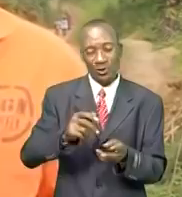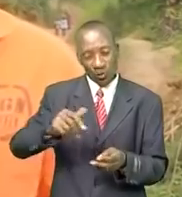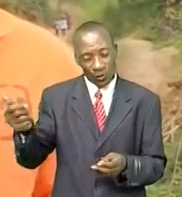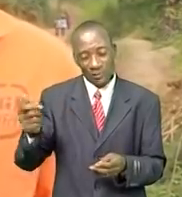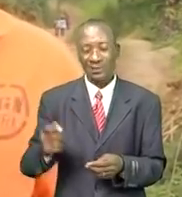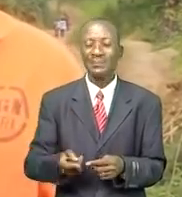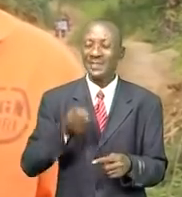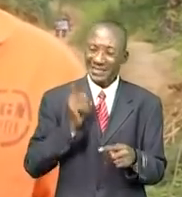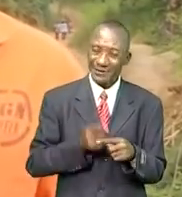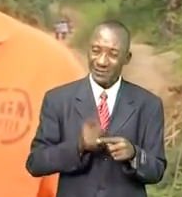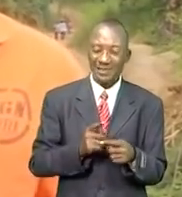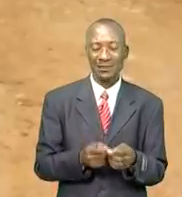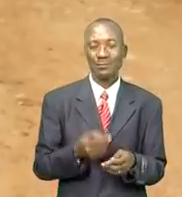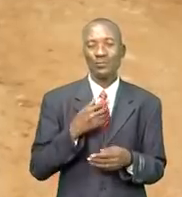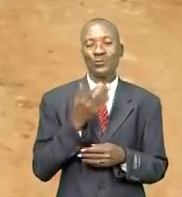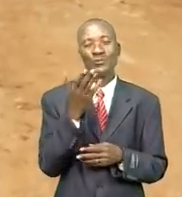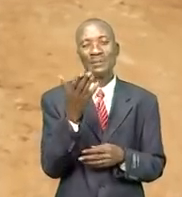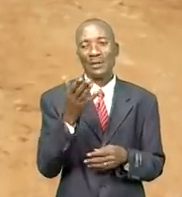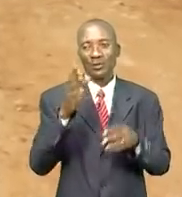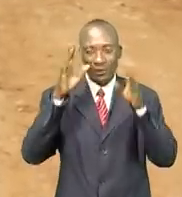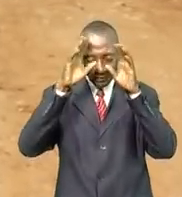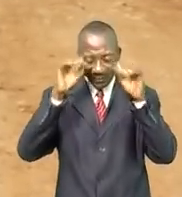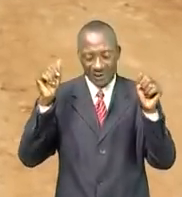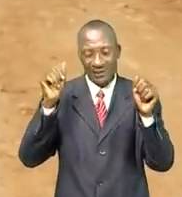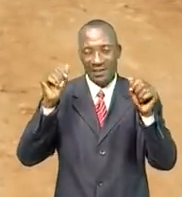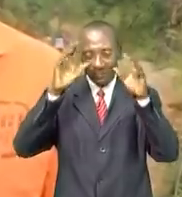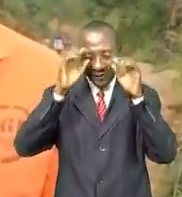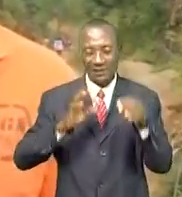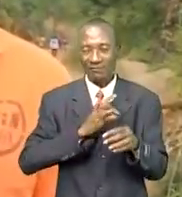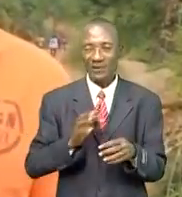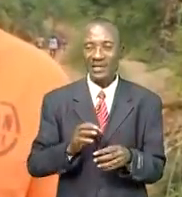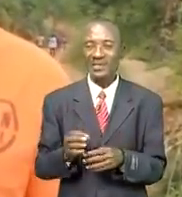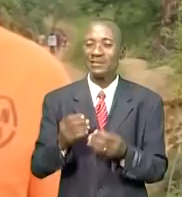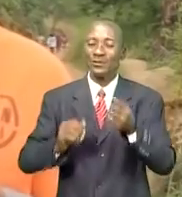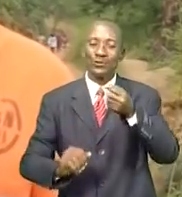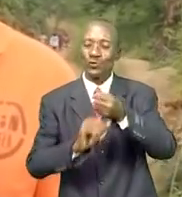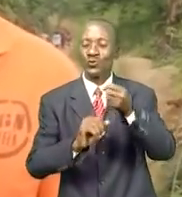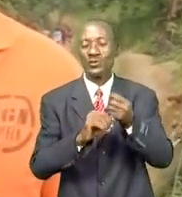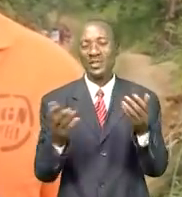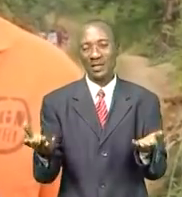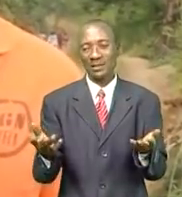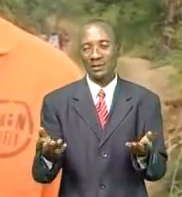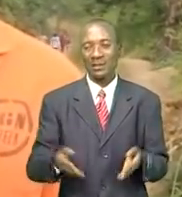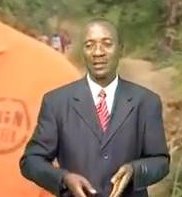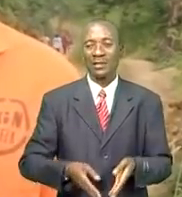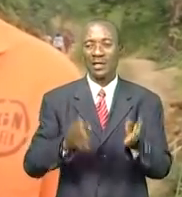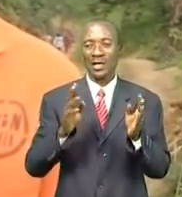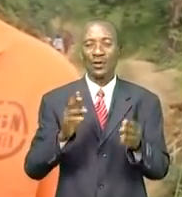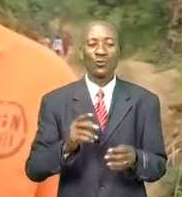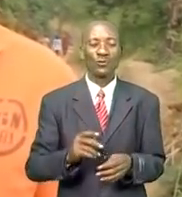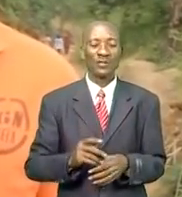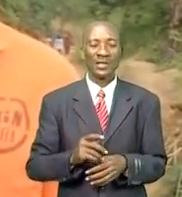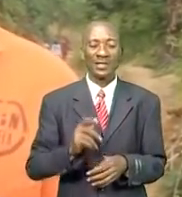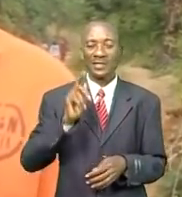cri d'alarme auprès du chef de l'État, qu'il vienne en aide pour l'axe Tchela Ntomboyanga,